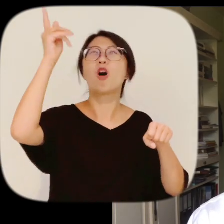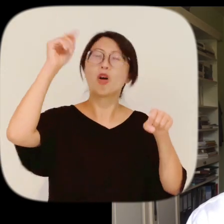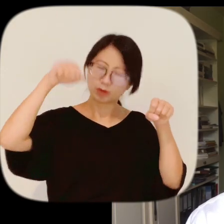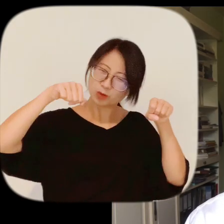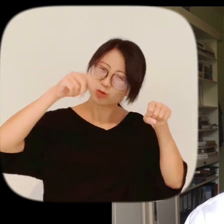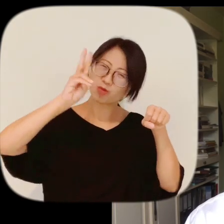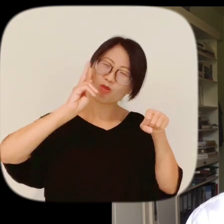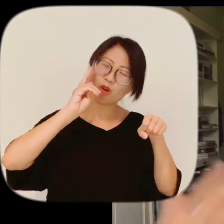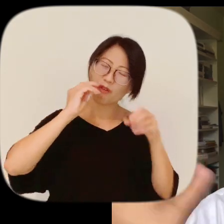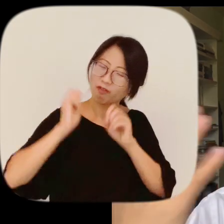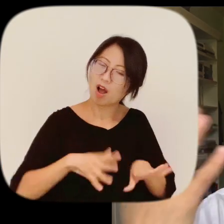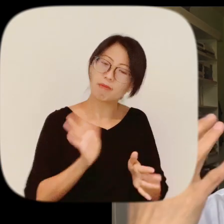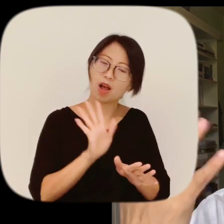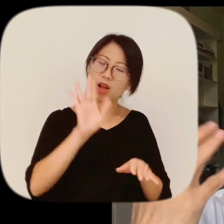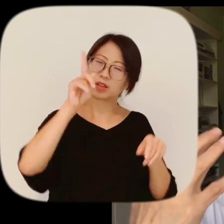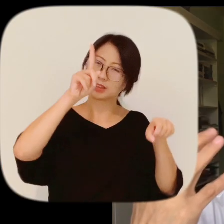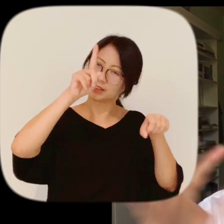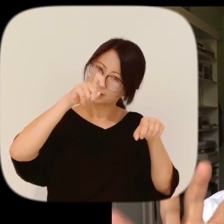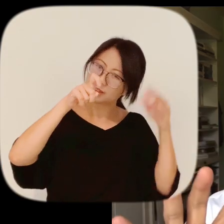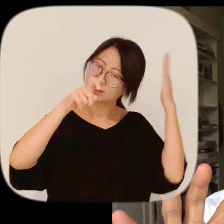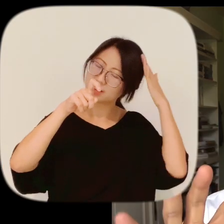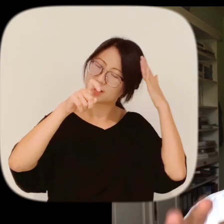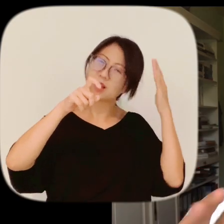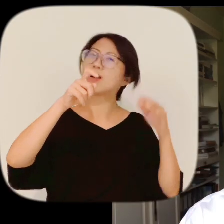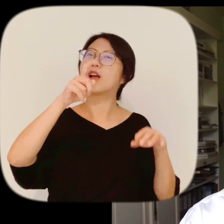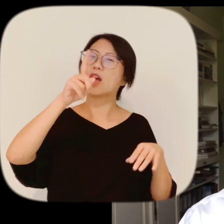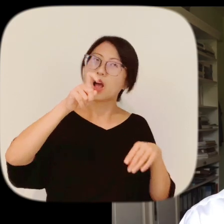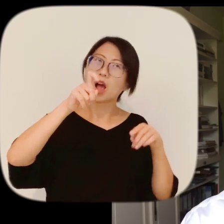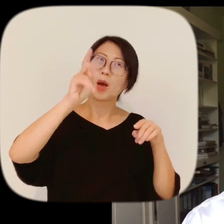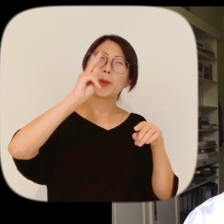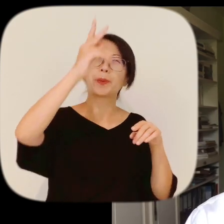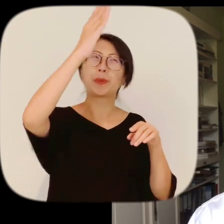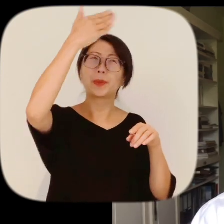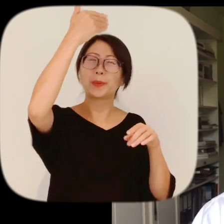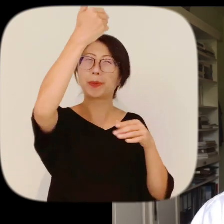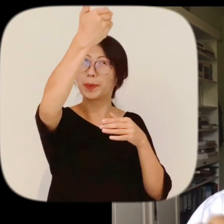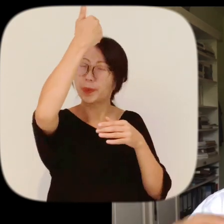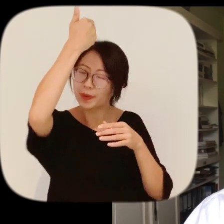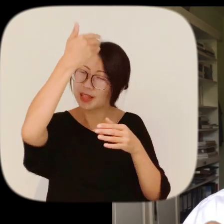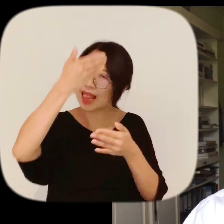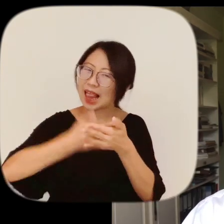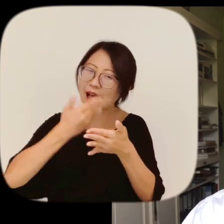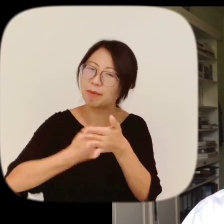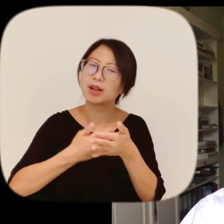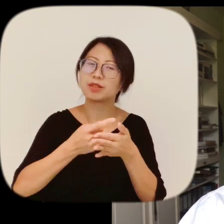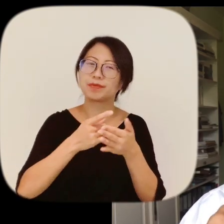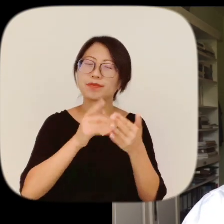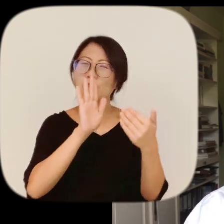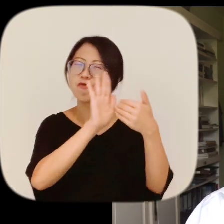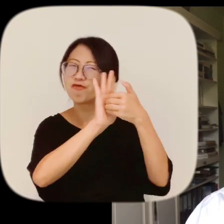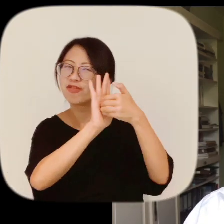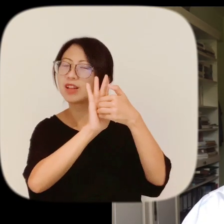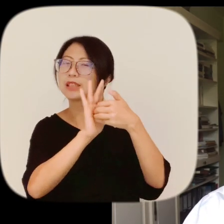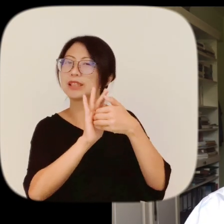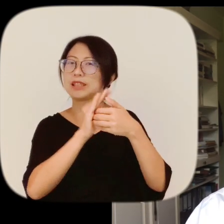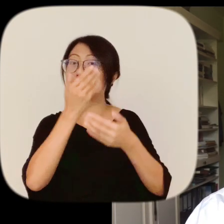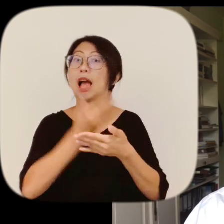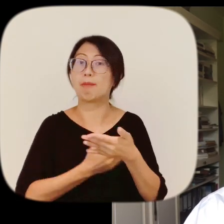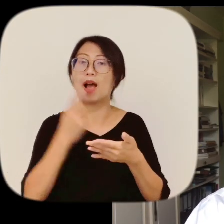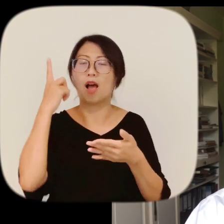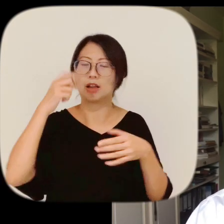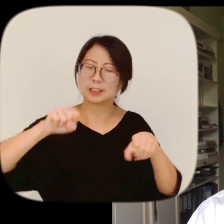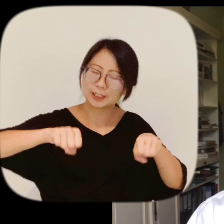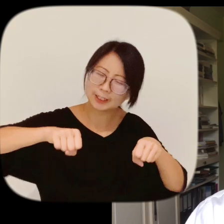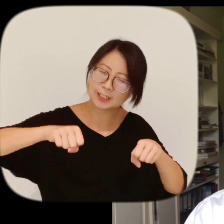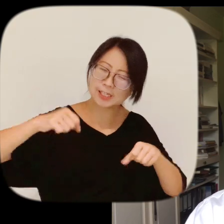不是说你投降是减少个风阻有时是低调一点做事那么教个低波啦可能很实的那个